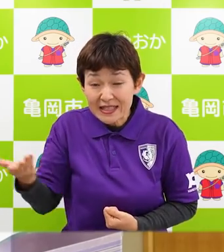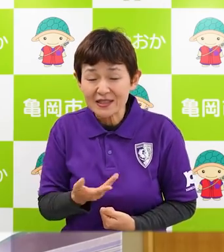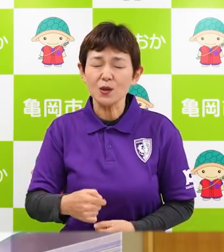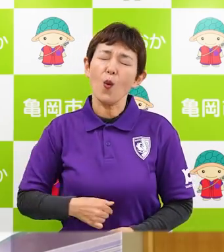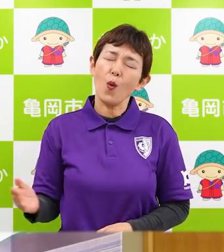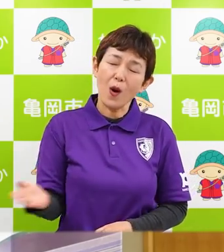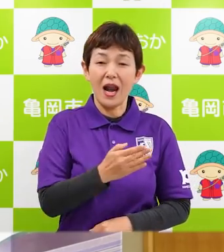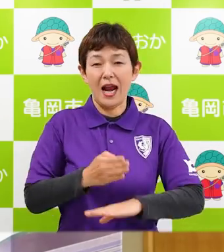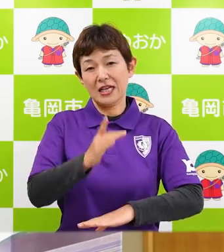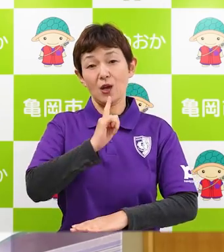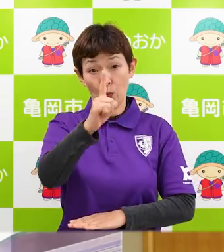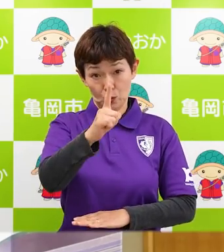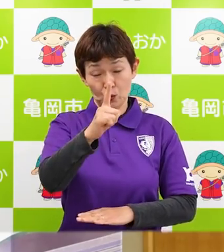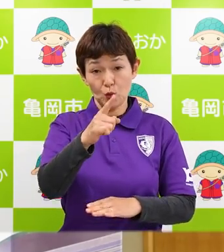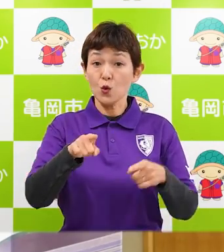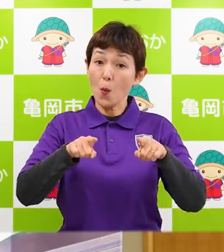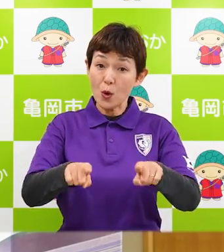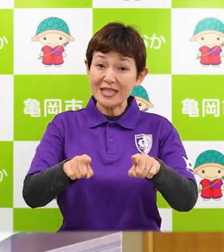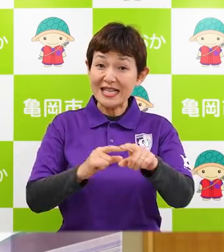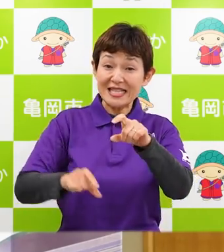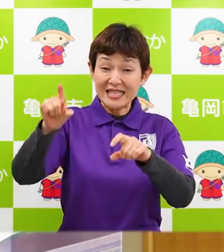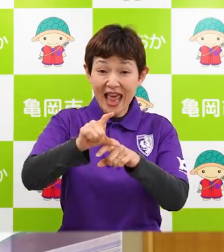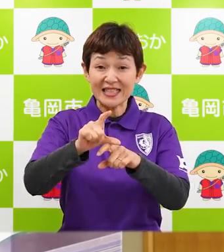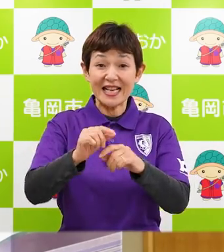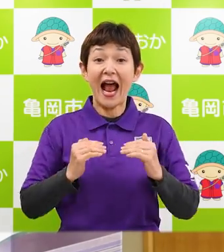心から感謝をするとともに、さらなるサン